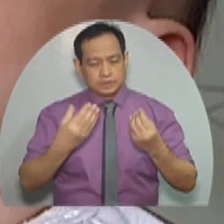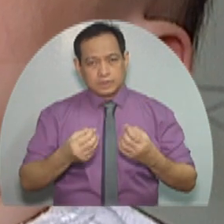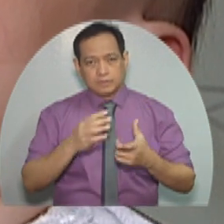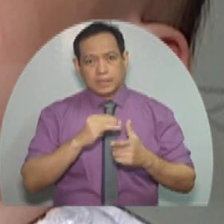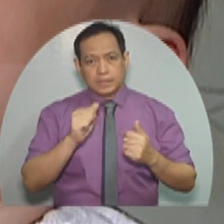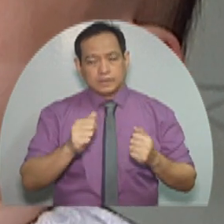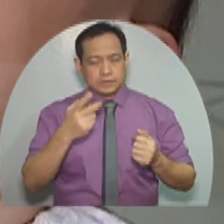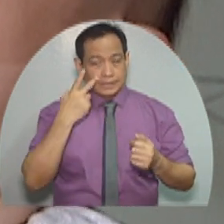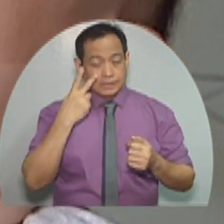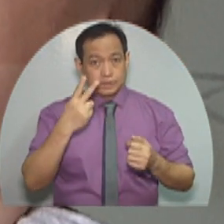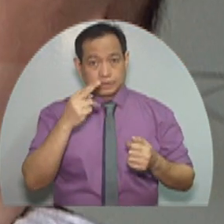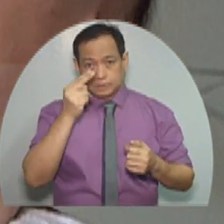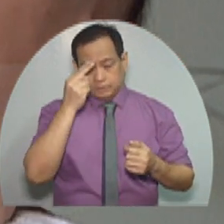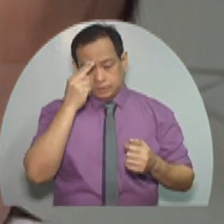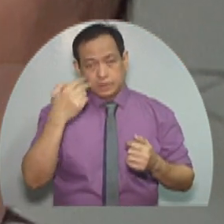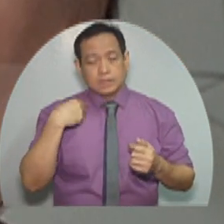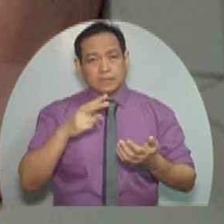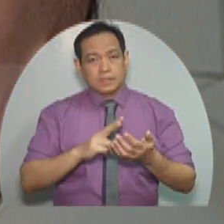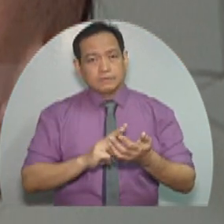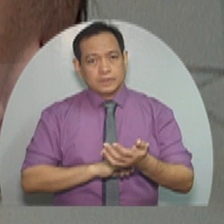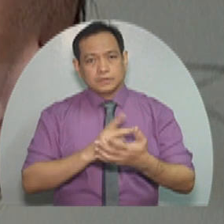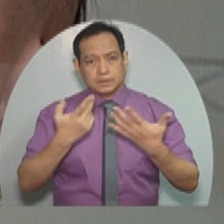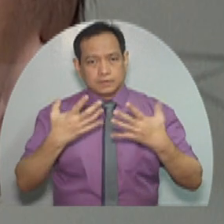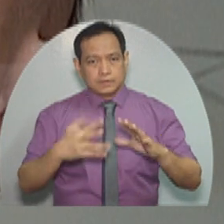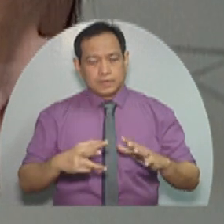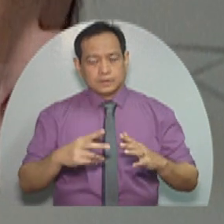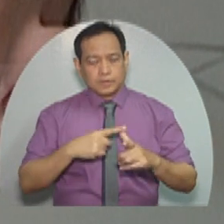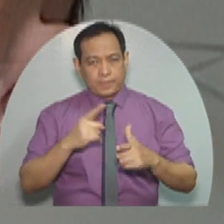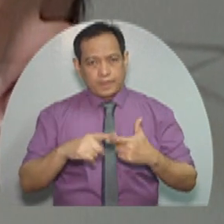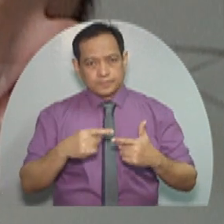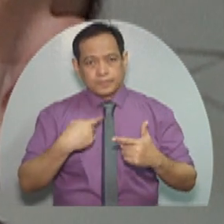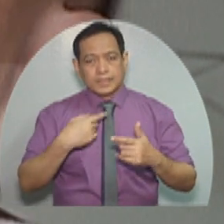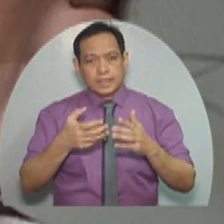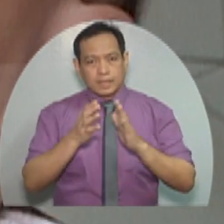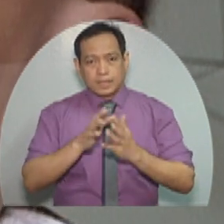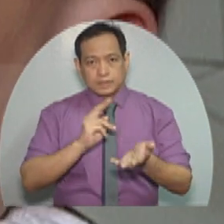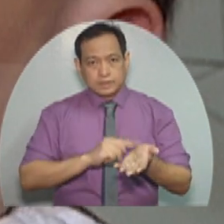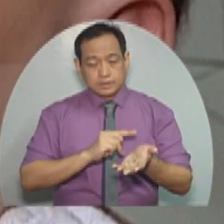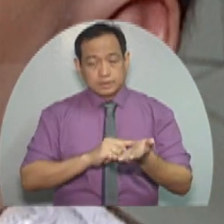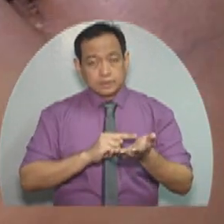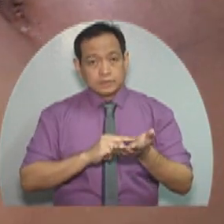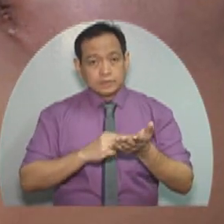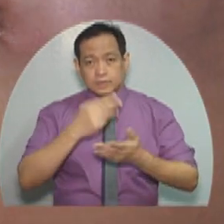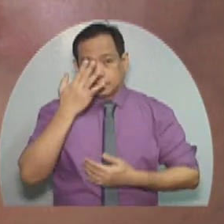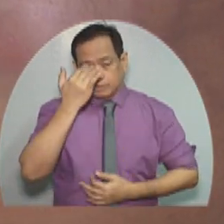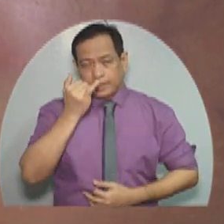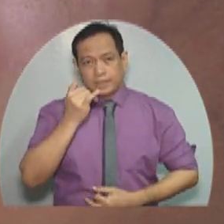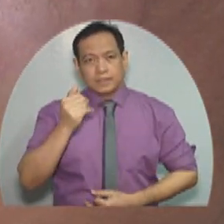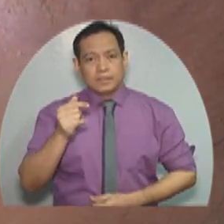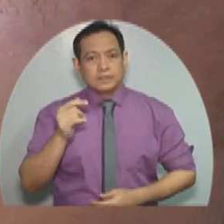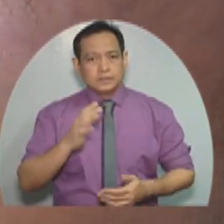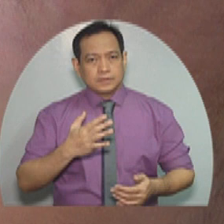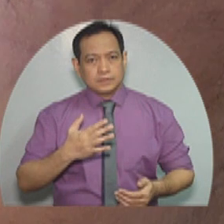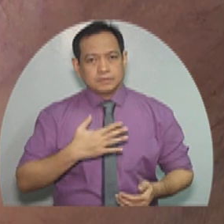puro ugat na po yung sa noo niya po. Yun lang po ang napansin ko. Tapos ano po no, tinanong ko po yung nurse. Sabi ko po, nurse,